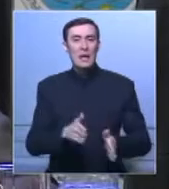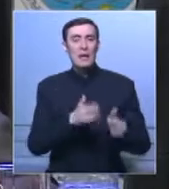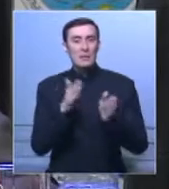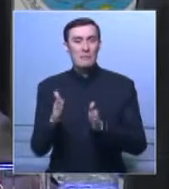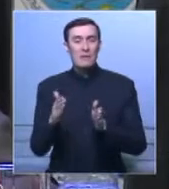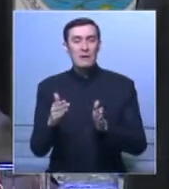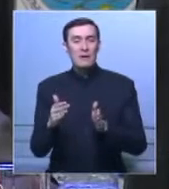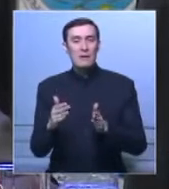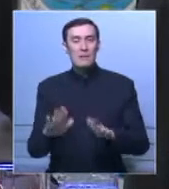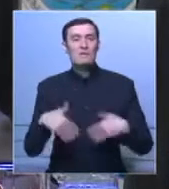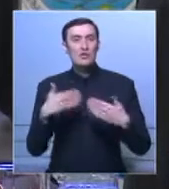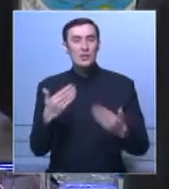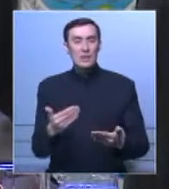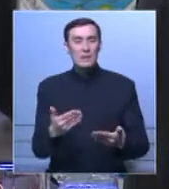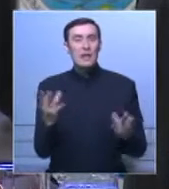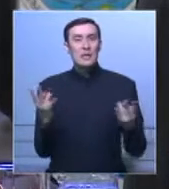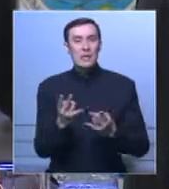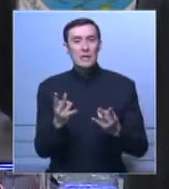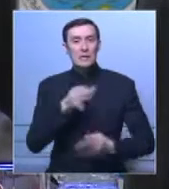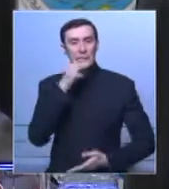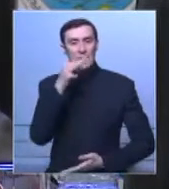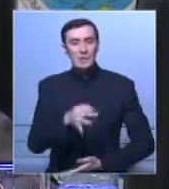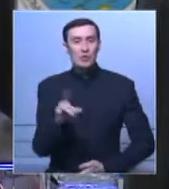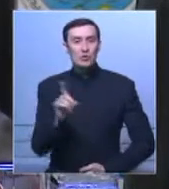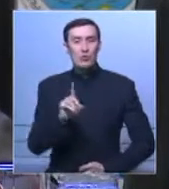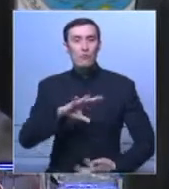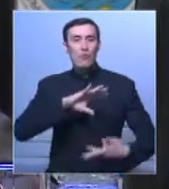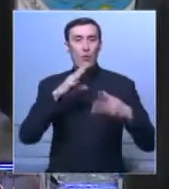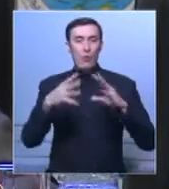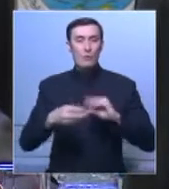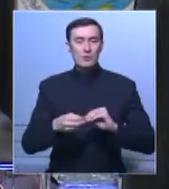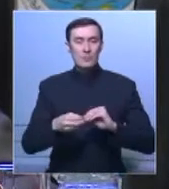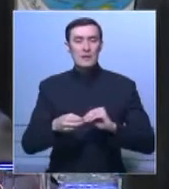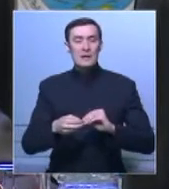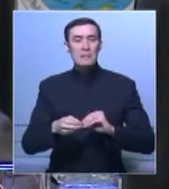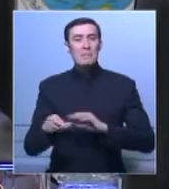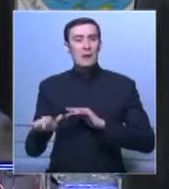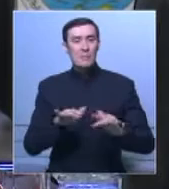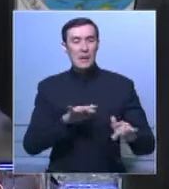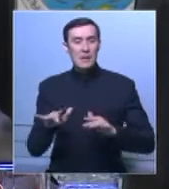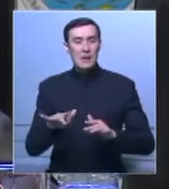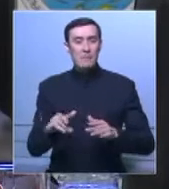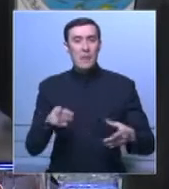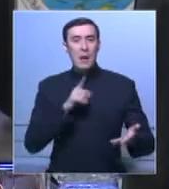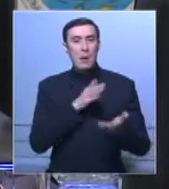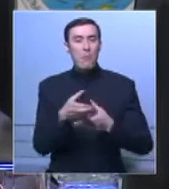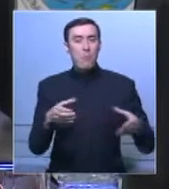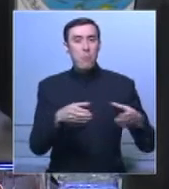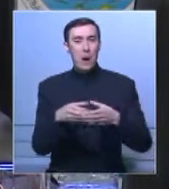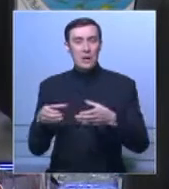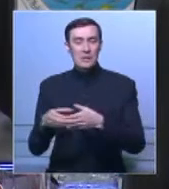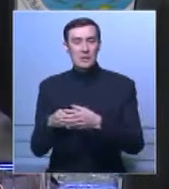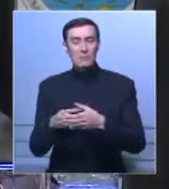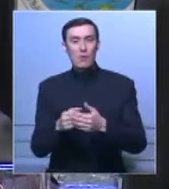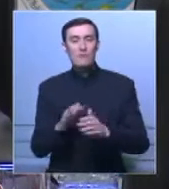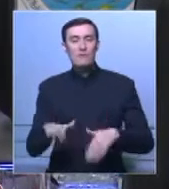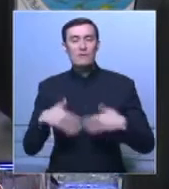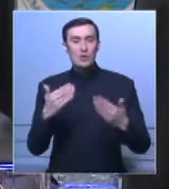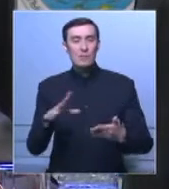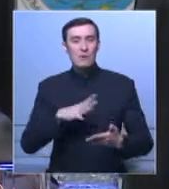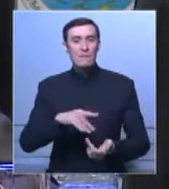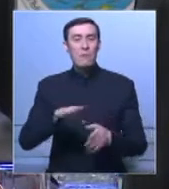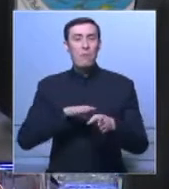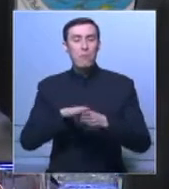выдвижения. Следует отметить, что в целом все мероприятия партии по выдвижению прошли в полном